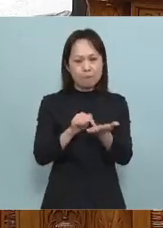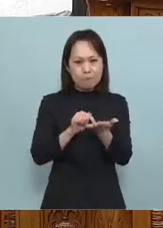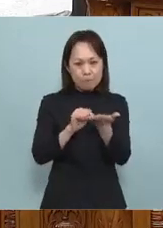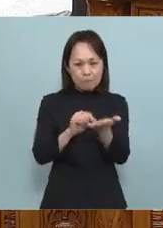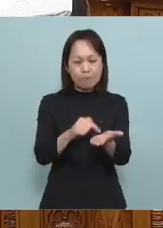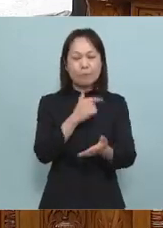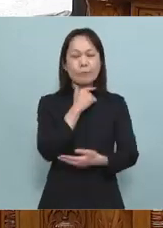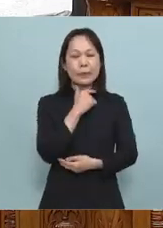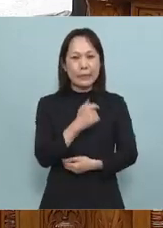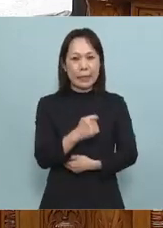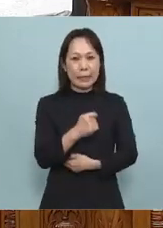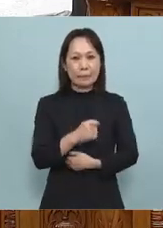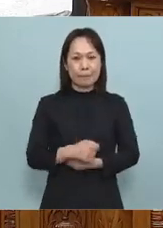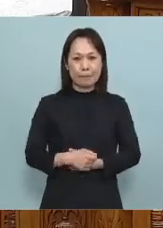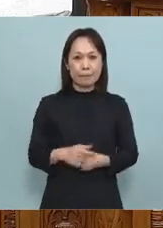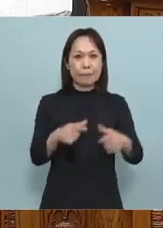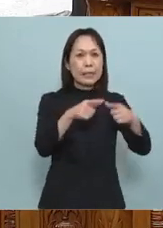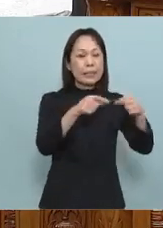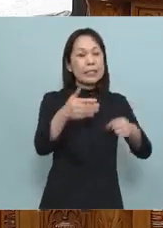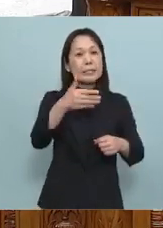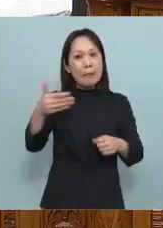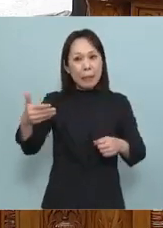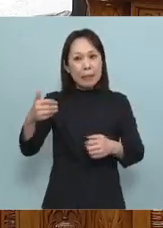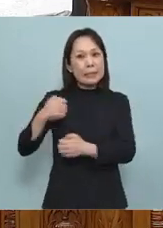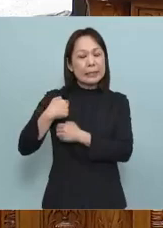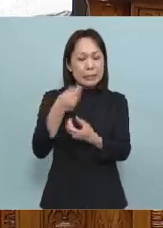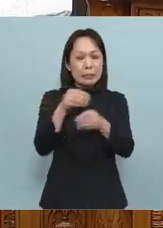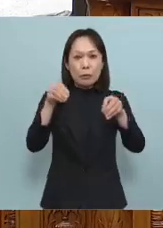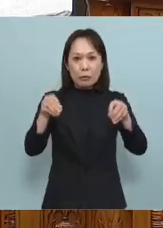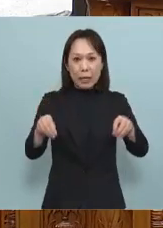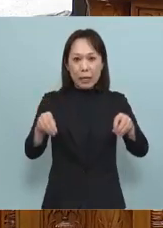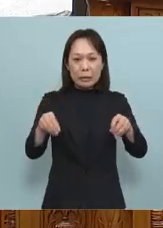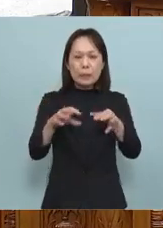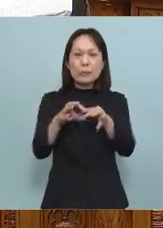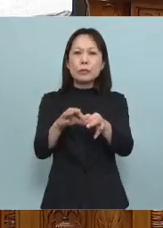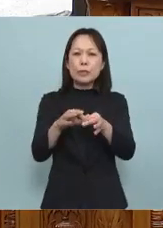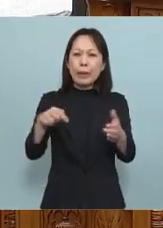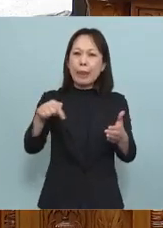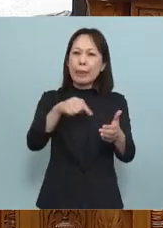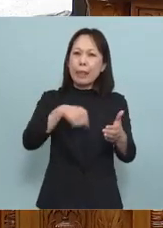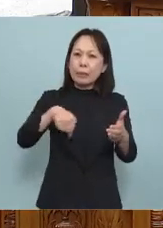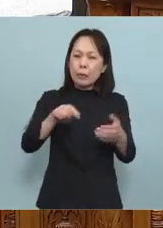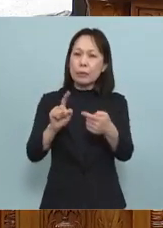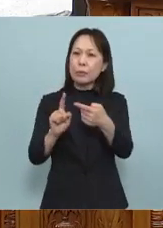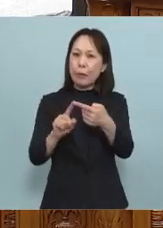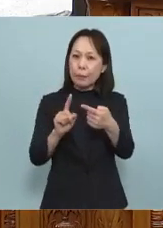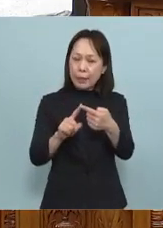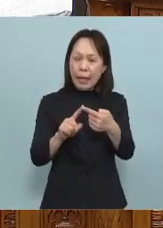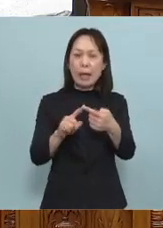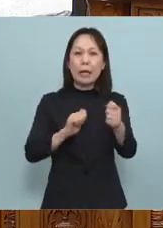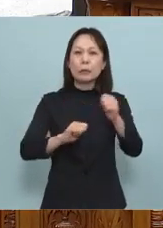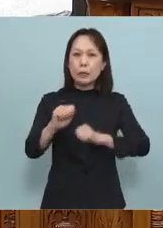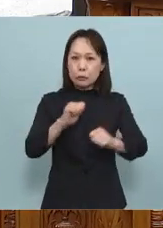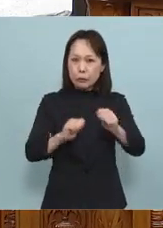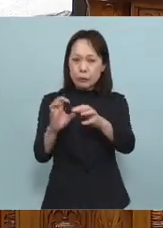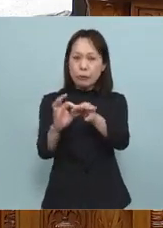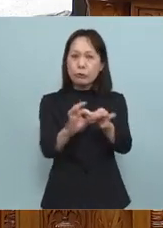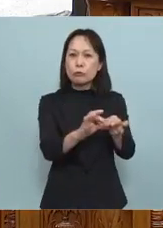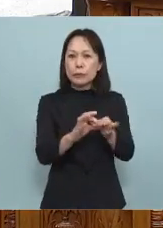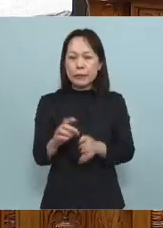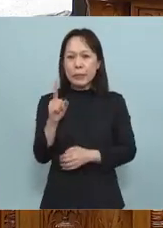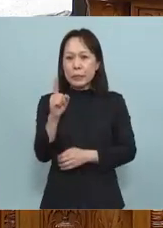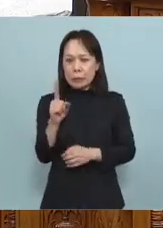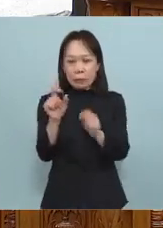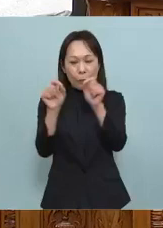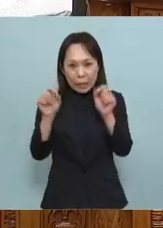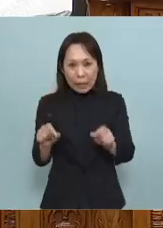。日米地位協定については事案に応じた最も適切な取り組みを通じて一つ一つの